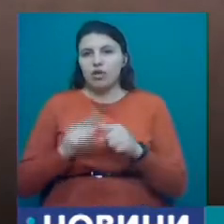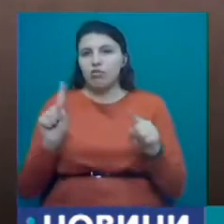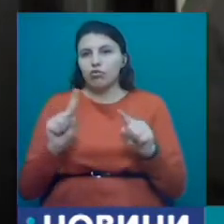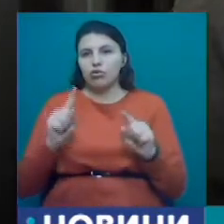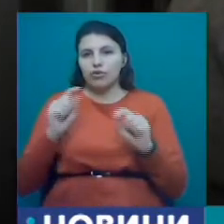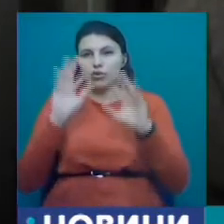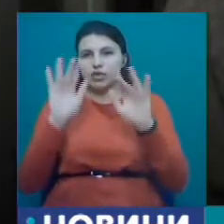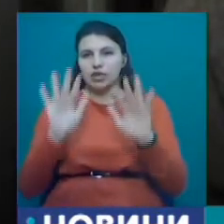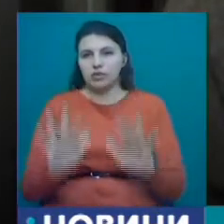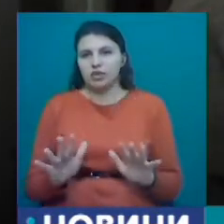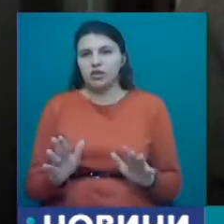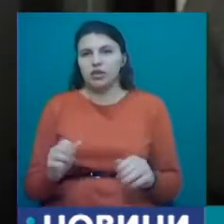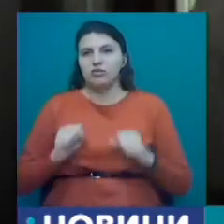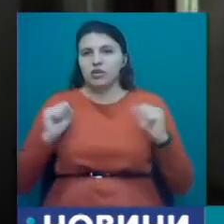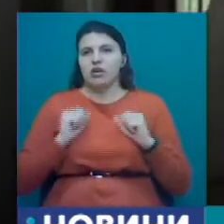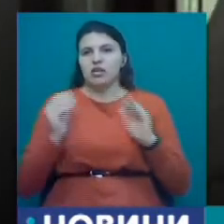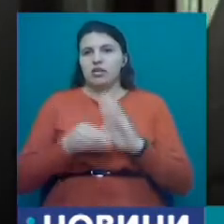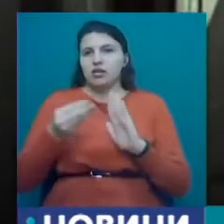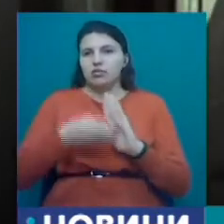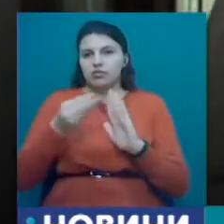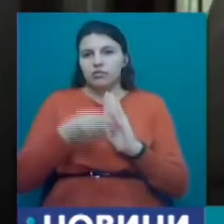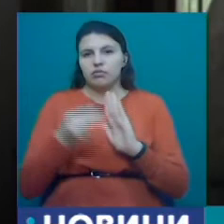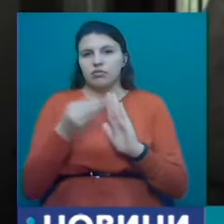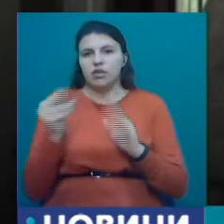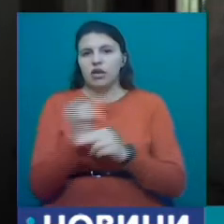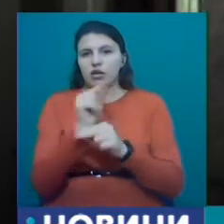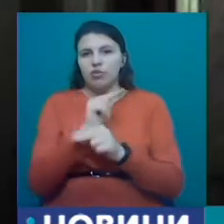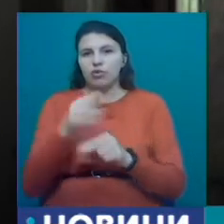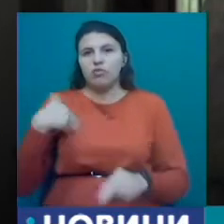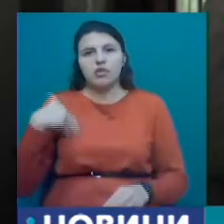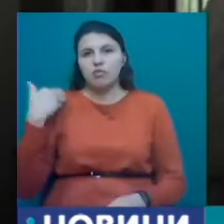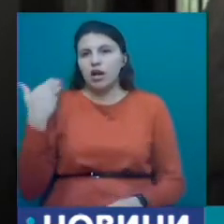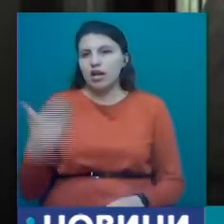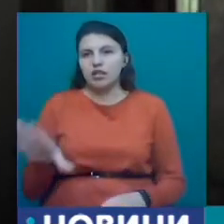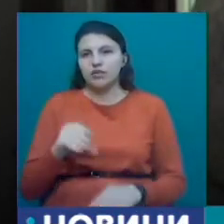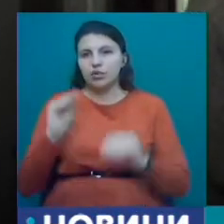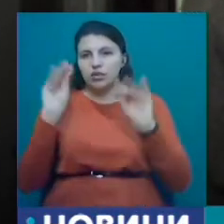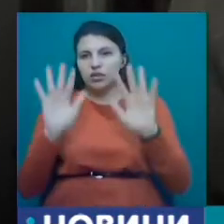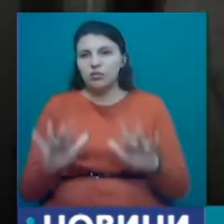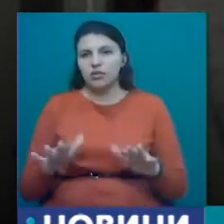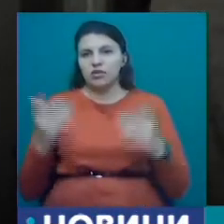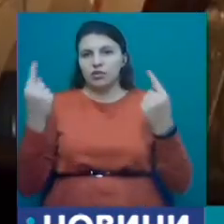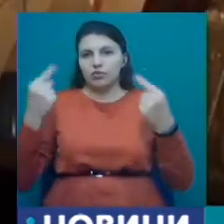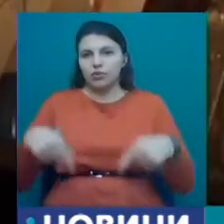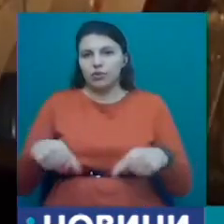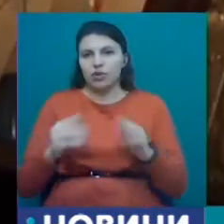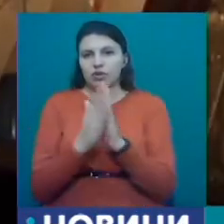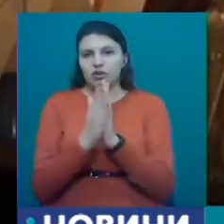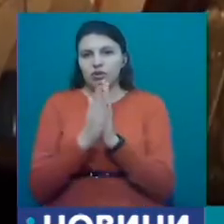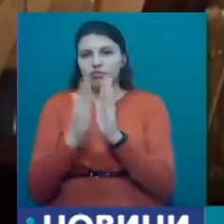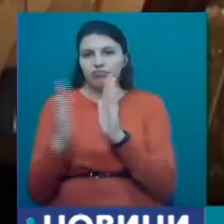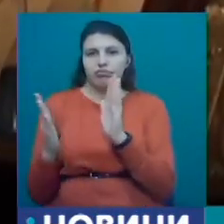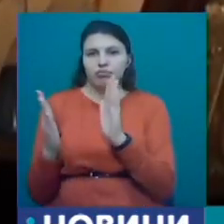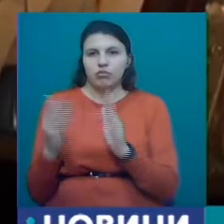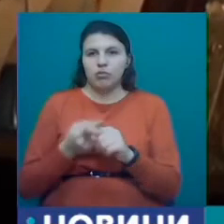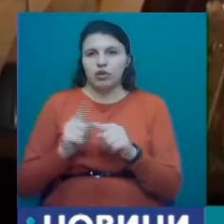сыпется. Пытались косметический ремонт. Ну а что ж, без толку. Это все без толку, все сыпется и рушится. Стена отходит, просто отходит стена, и нет